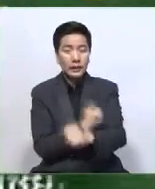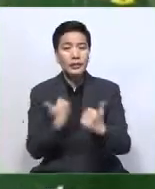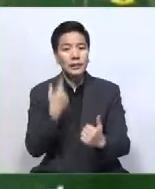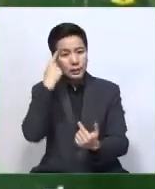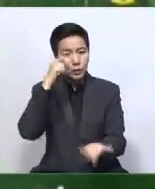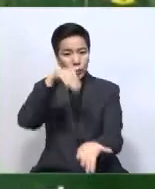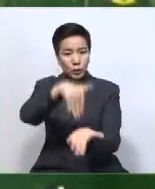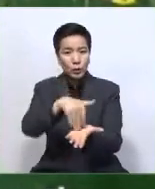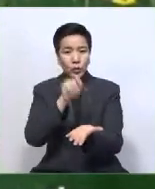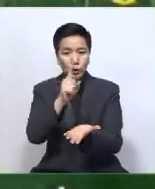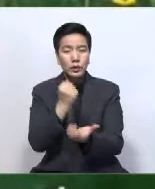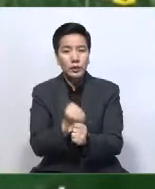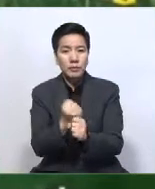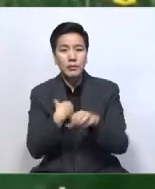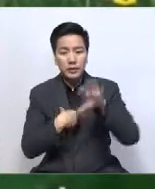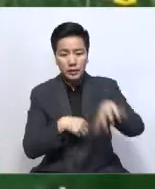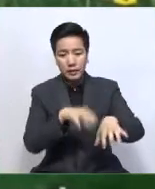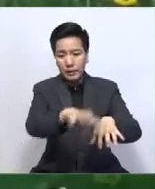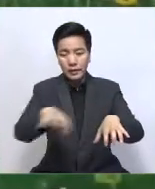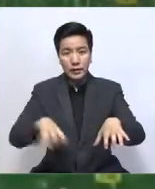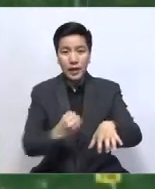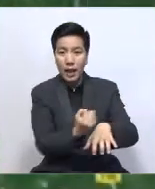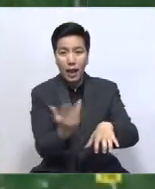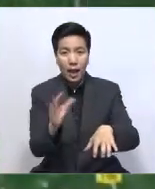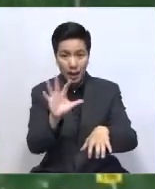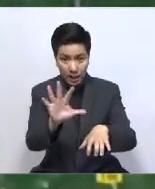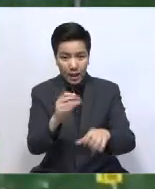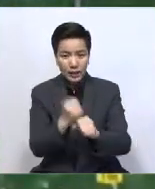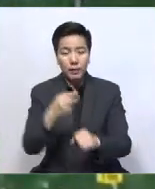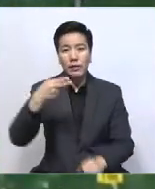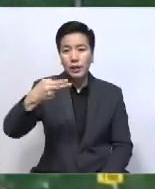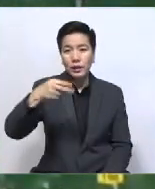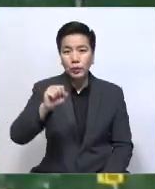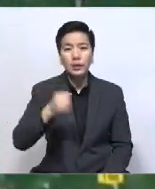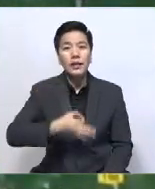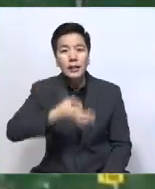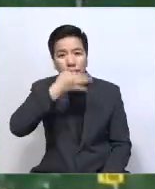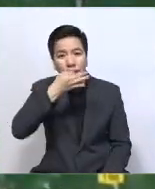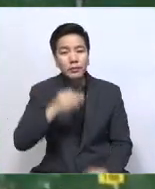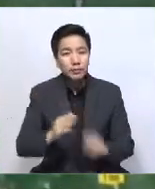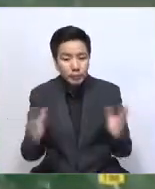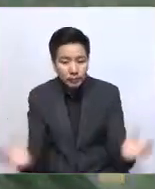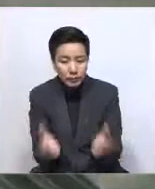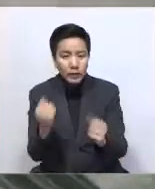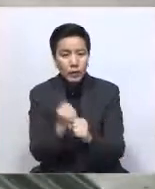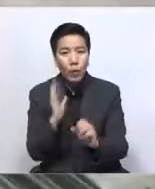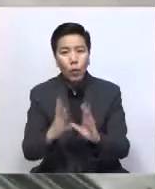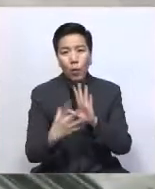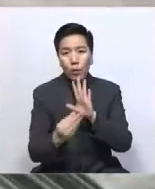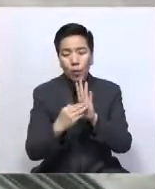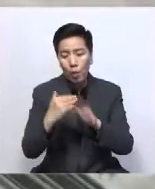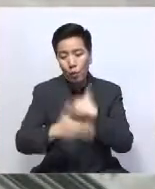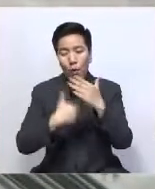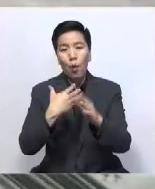ตั้งศูนย์ประสานงานจำนวน5ศูนย์ด้วยกันค่ะรวมทั้งการพัฒนาหลักสูตรอาชีพระยะสั้นซึ่งมีผู้ผ่านการฝึกอบรม